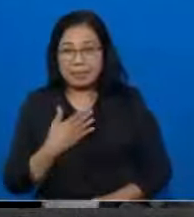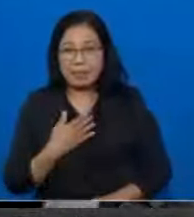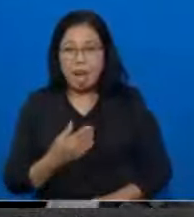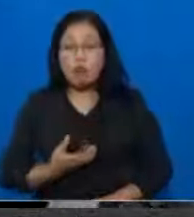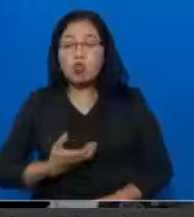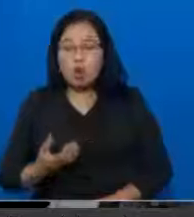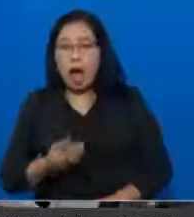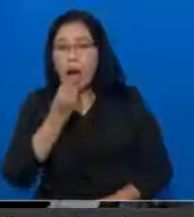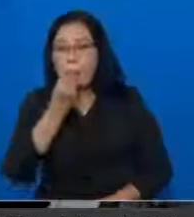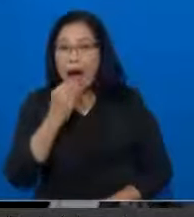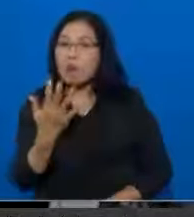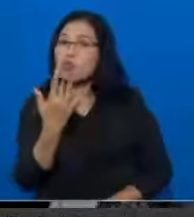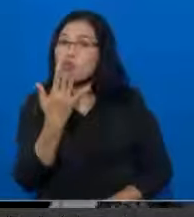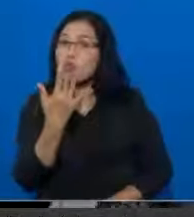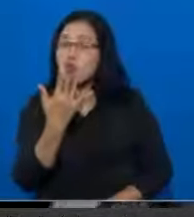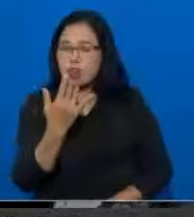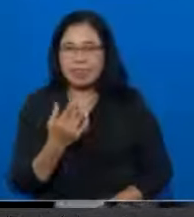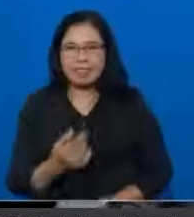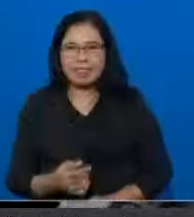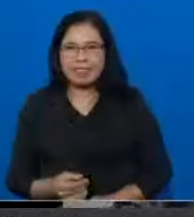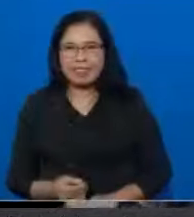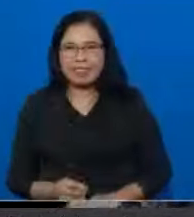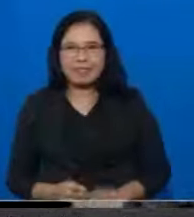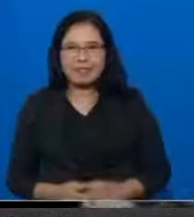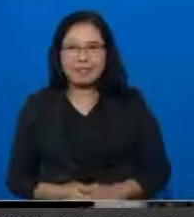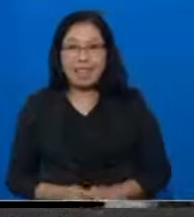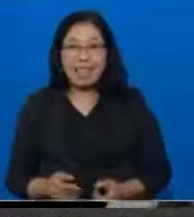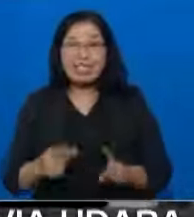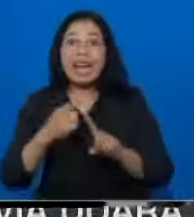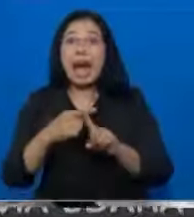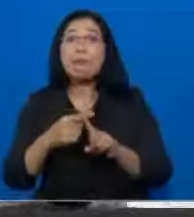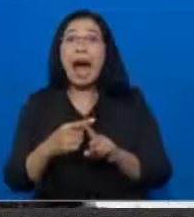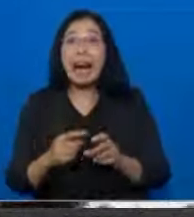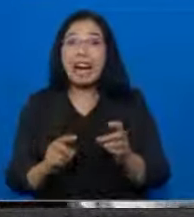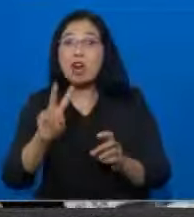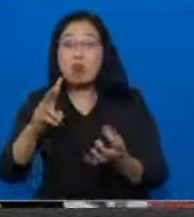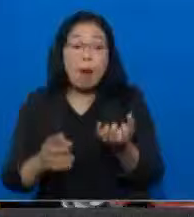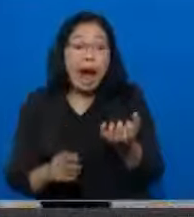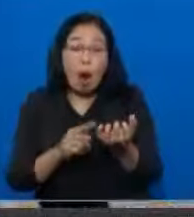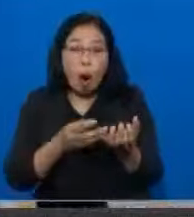kadang makan bubur buat sarapan, ini variasi yang menyenangkan. Saya nambah, tapi sangat belajar ya.